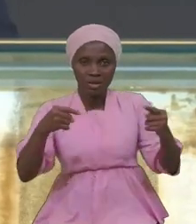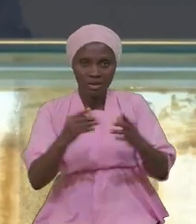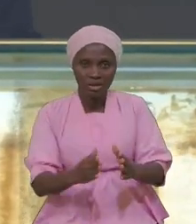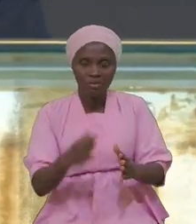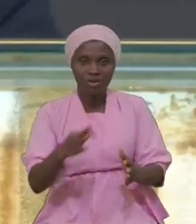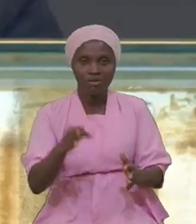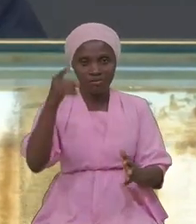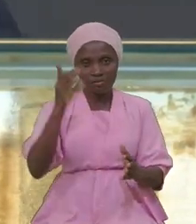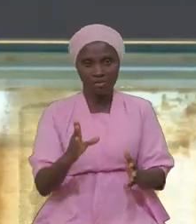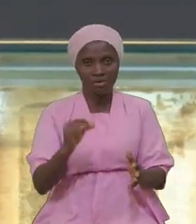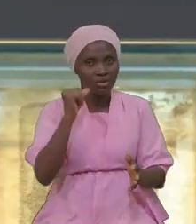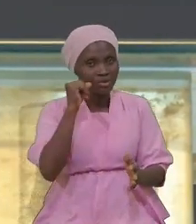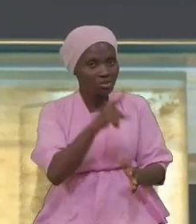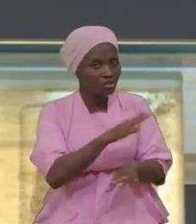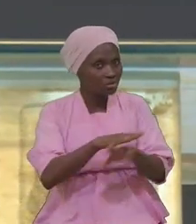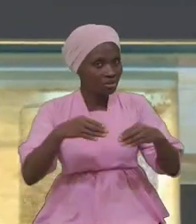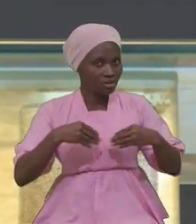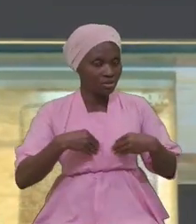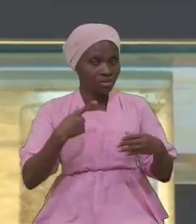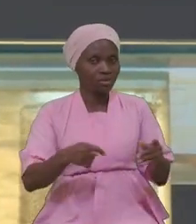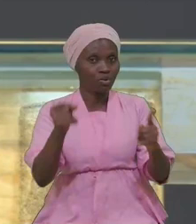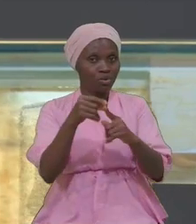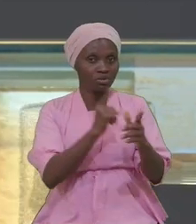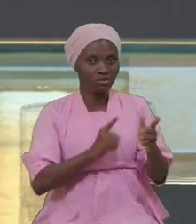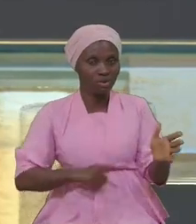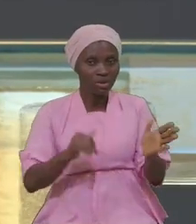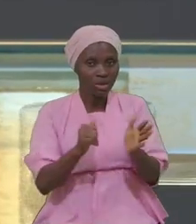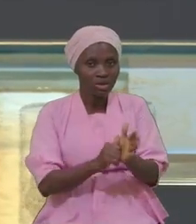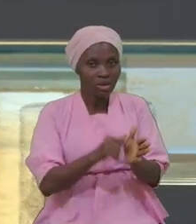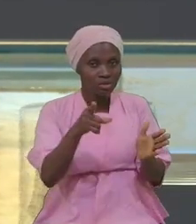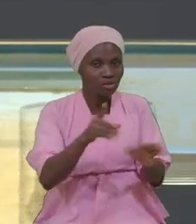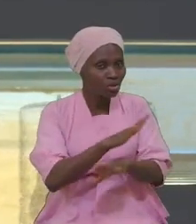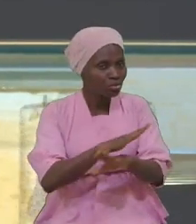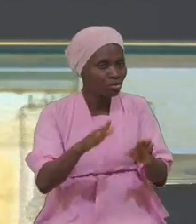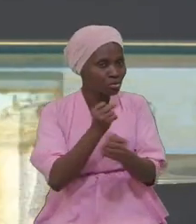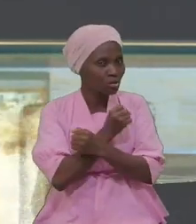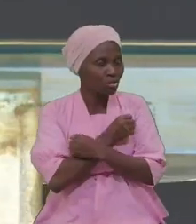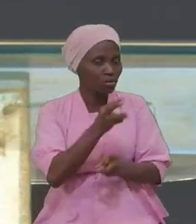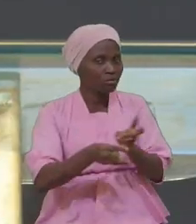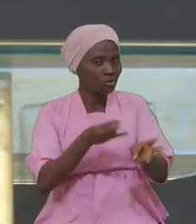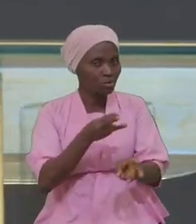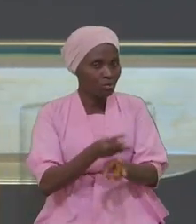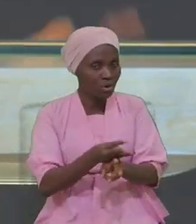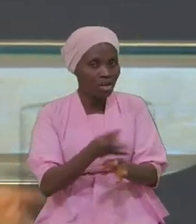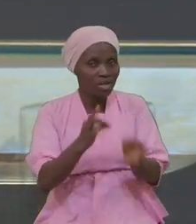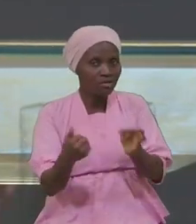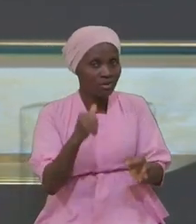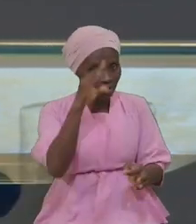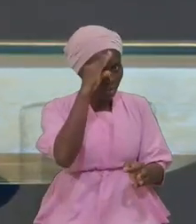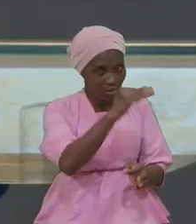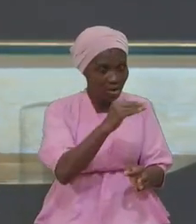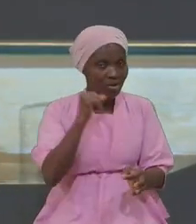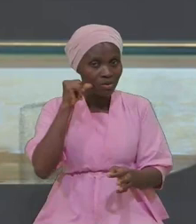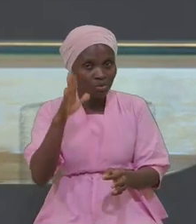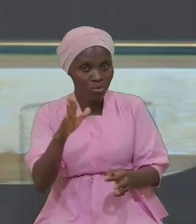Dieu. N'aimez point le monde, ni les choses qui sont dans le monde. Si quelqu'un aime les choses